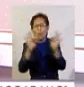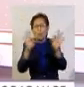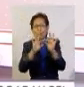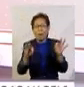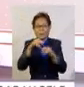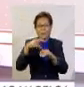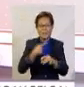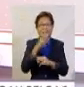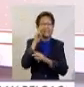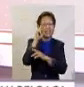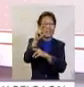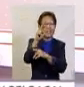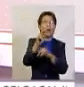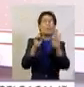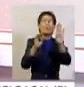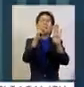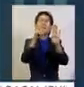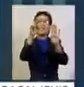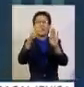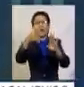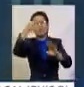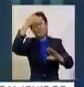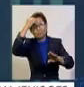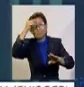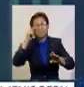dalam video, Pak.